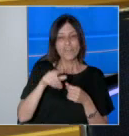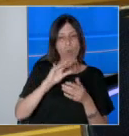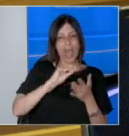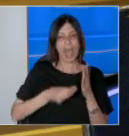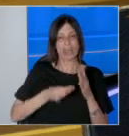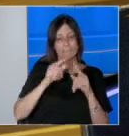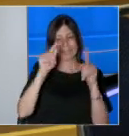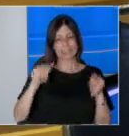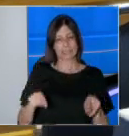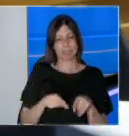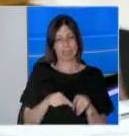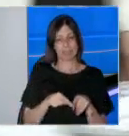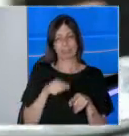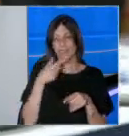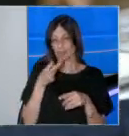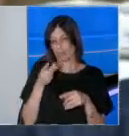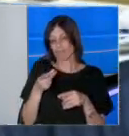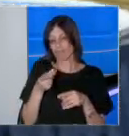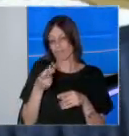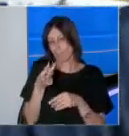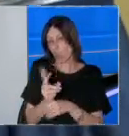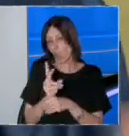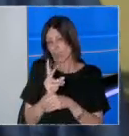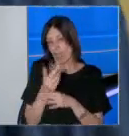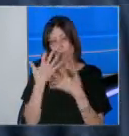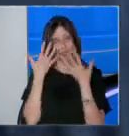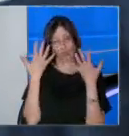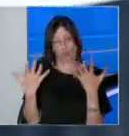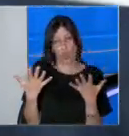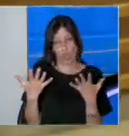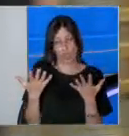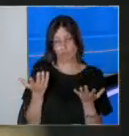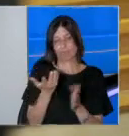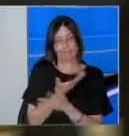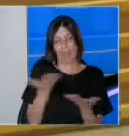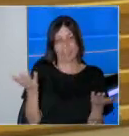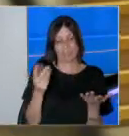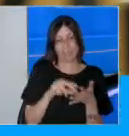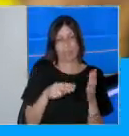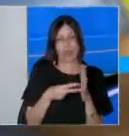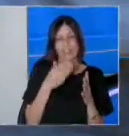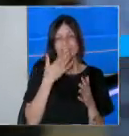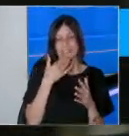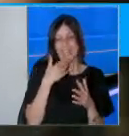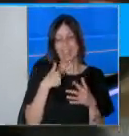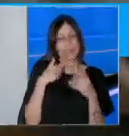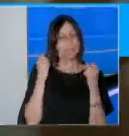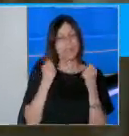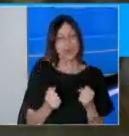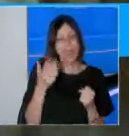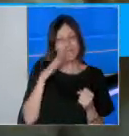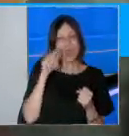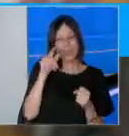מסמך. יותר מהונאה, יותר מגדולה מזו, אני, תראה לי בפוליטיקה הישראלית, אני בטוח שאפילו